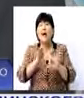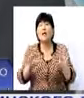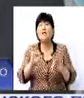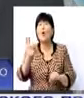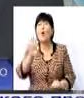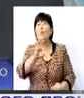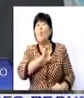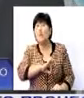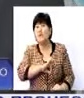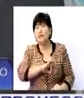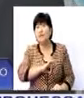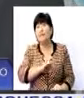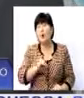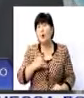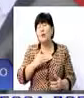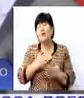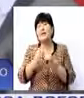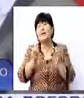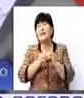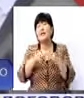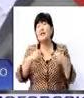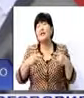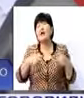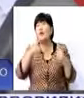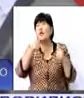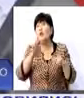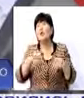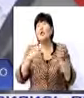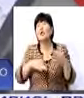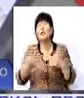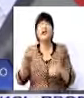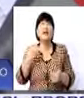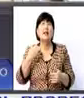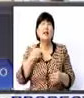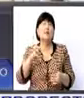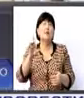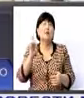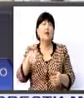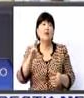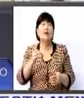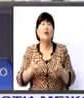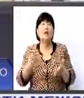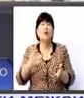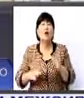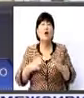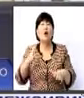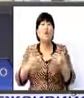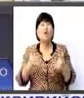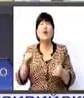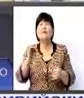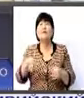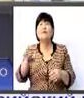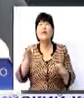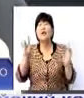пользе. У нас 10 наименований. Не может не радовать и развитие кызылординских брендов. Сегодня идет подготовка выхода на франчайзинг